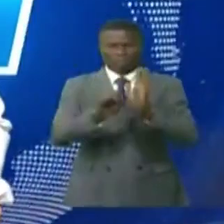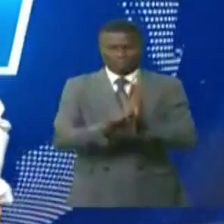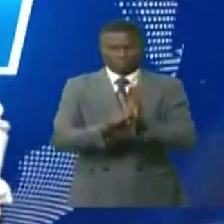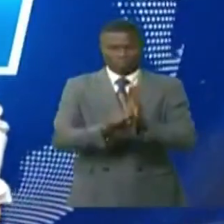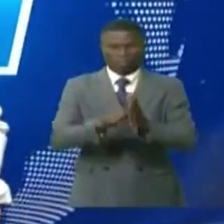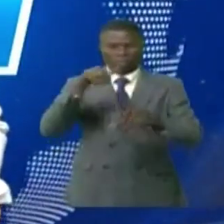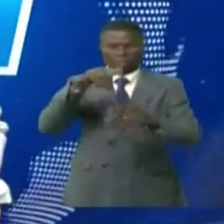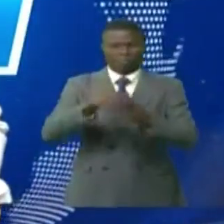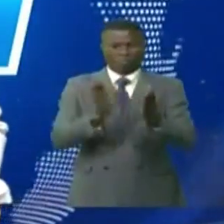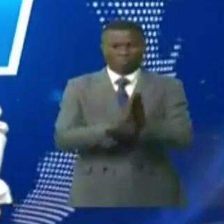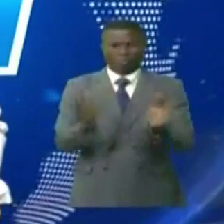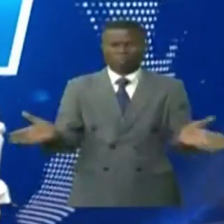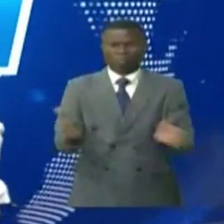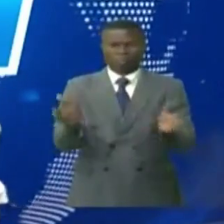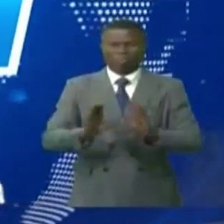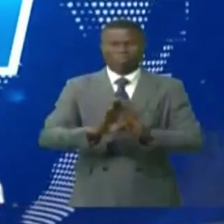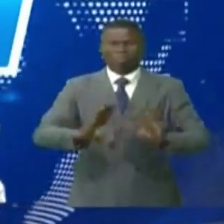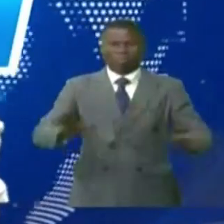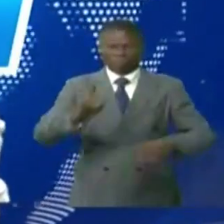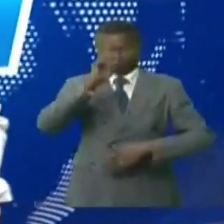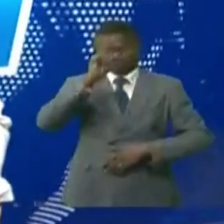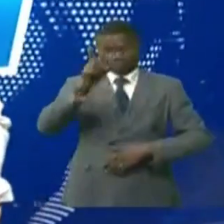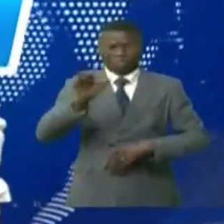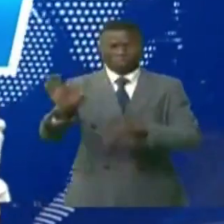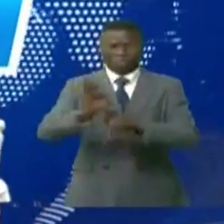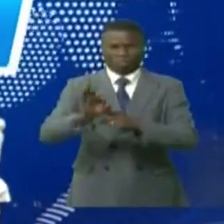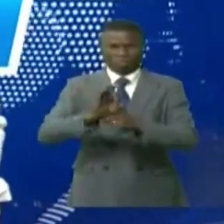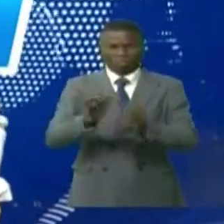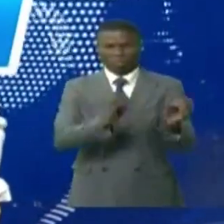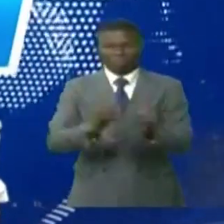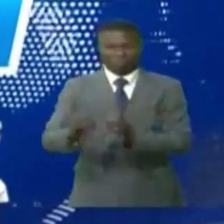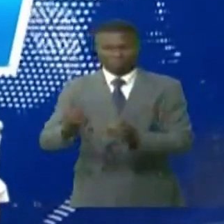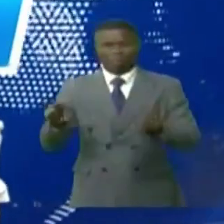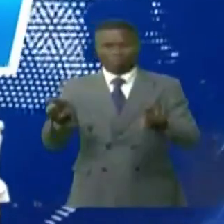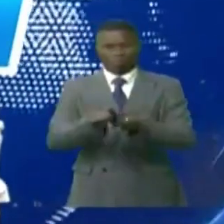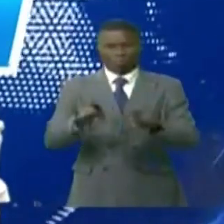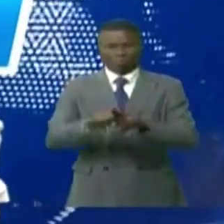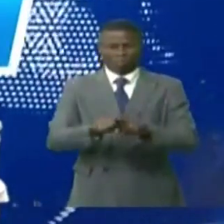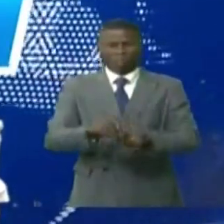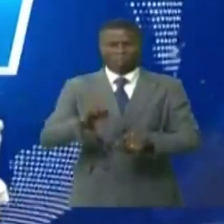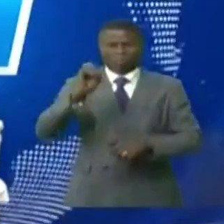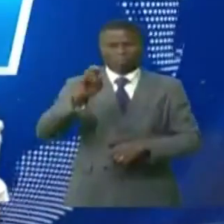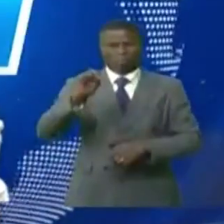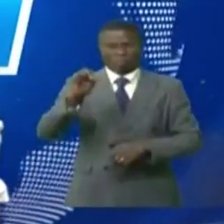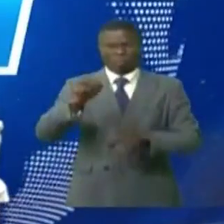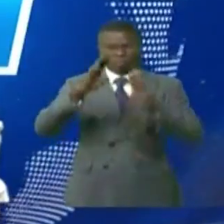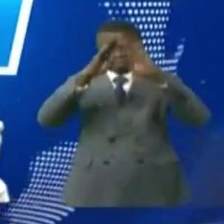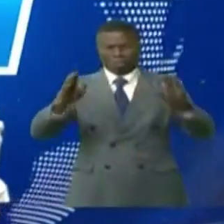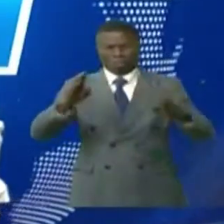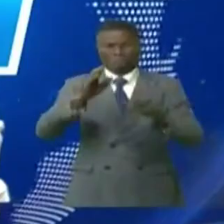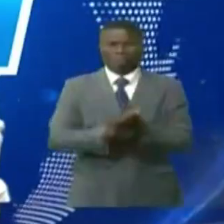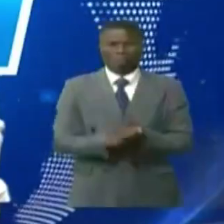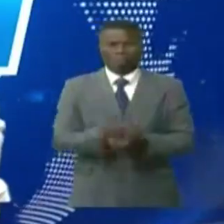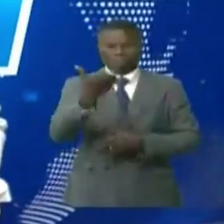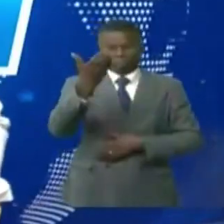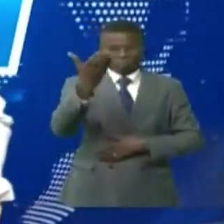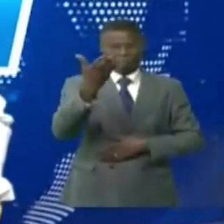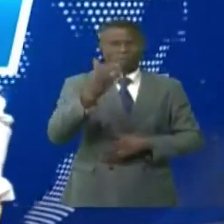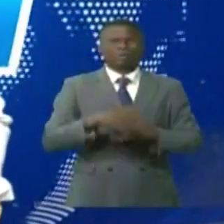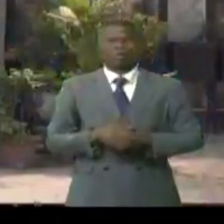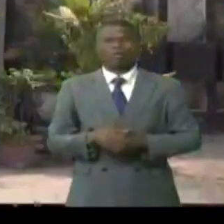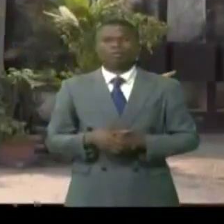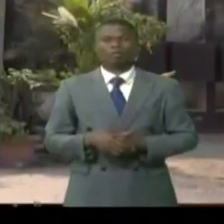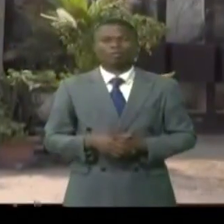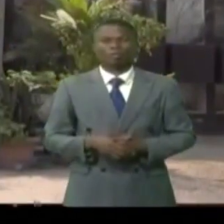à l'école pour renforcer leurs capacités, une formation organisée conjointement par l'ONU Habitat et l'INES. Mamita Bangoulou,